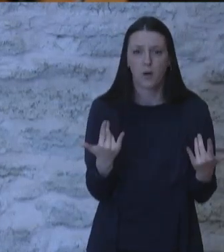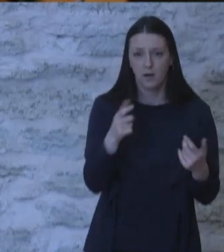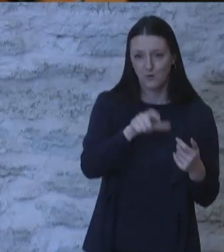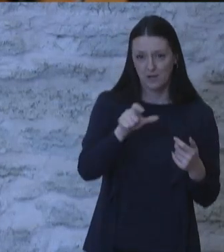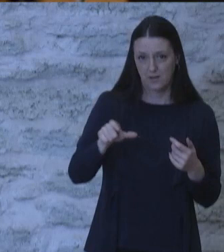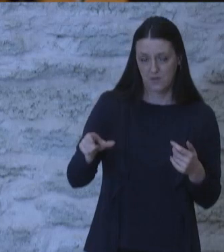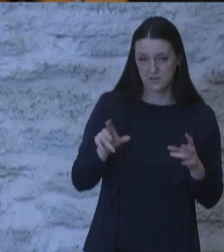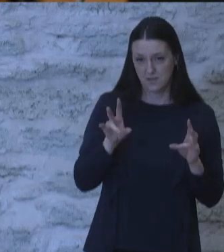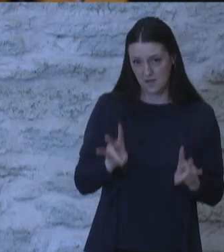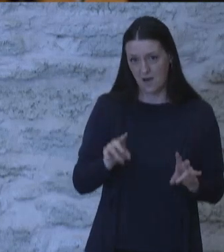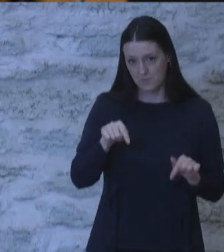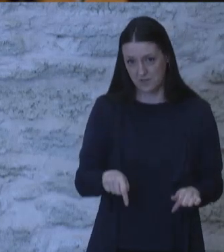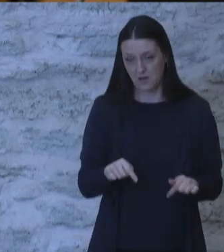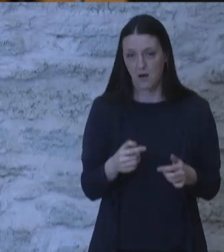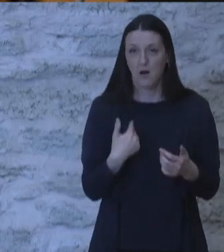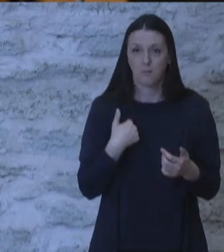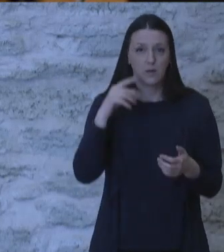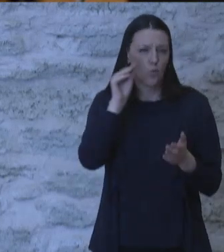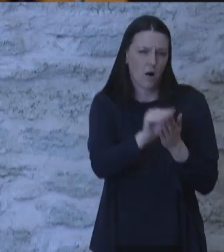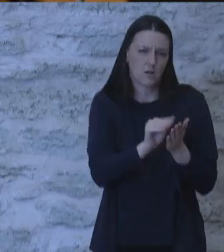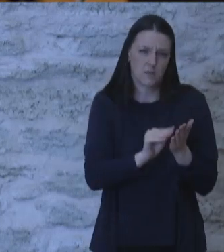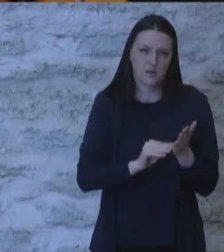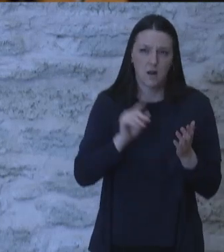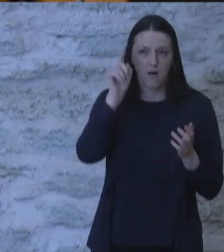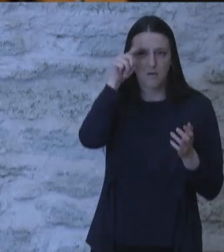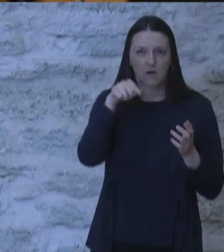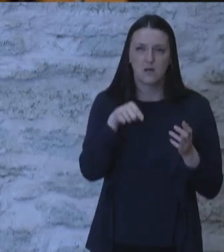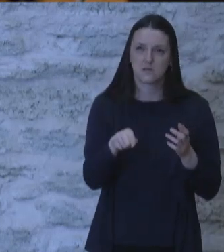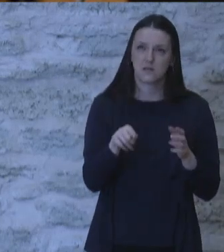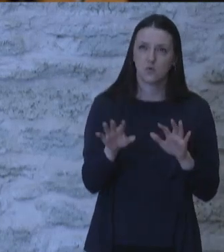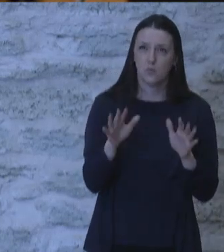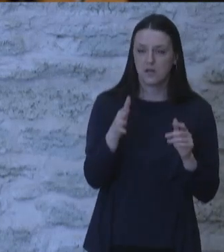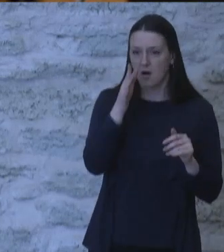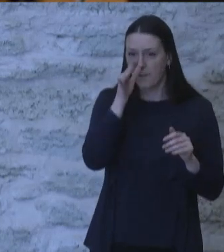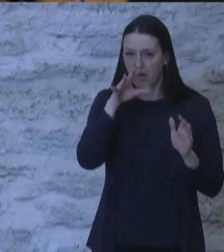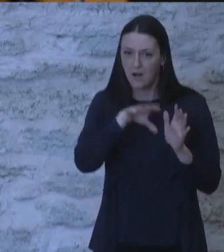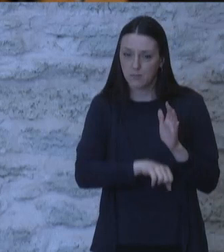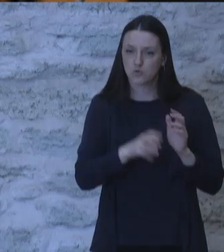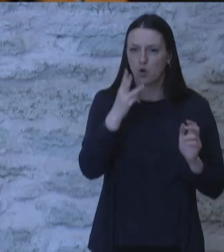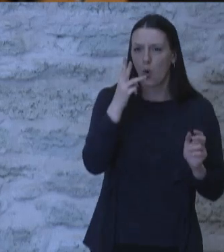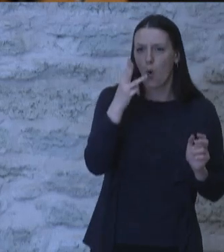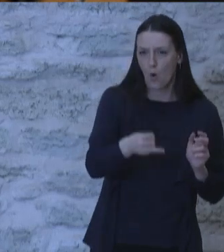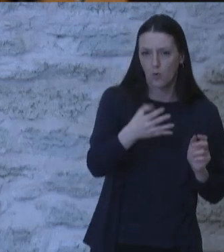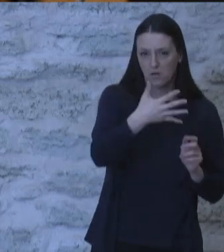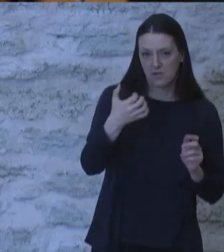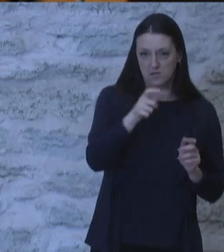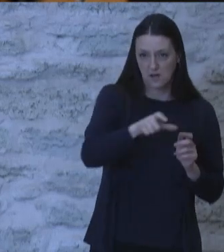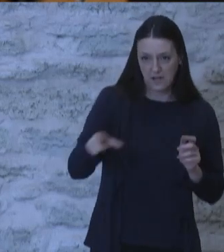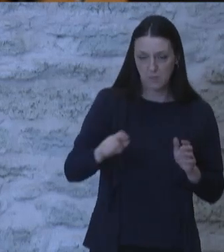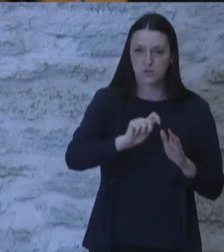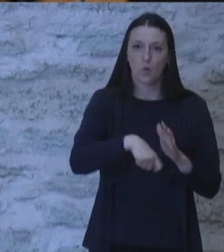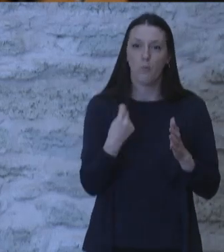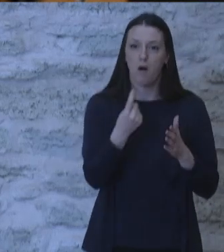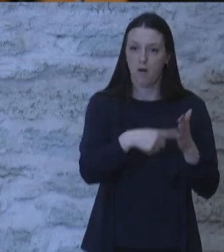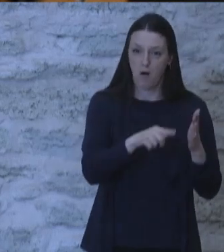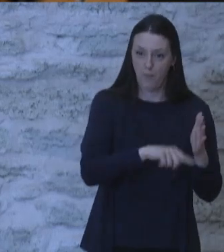inimesi, kellele võimalus siin riigis viibida töötegemise eesmärgil lõppeb april lõpus umbes 3500 inimest. Põllumajanduses on see